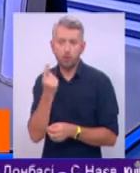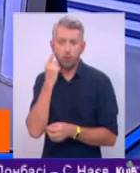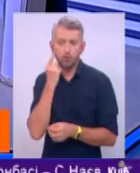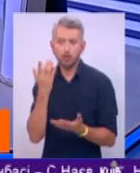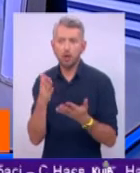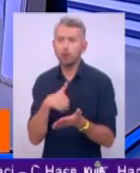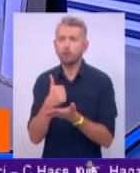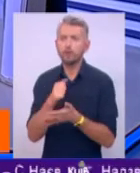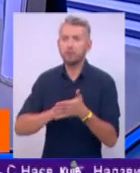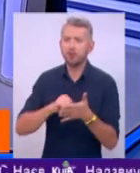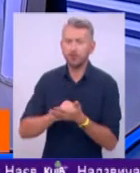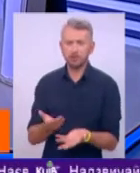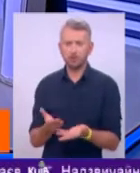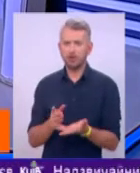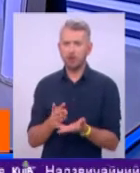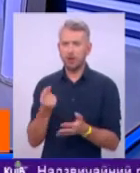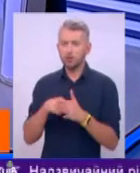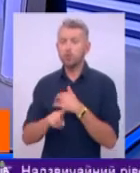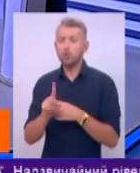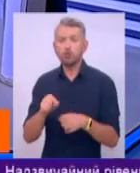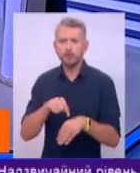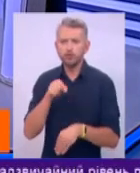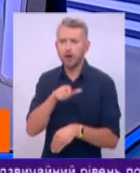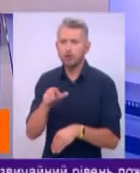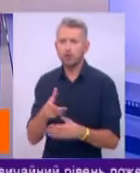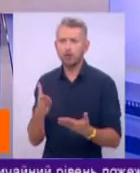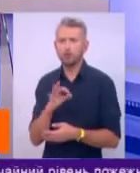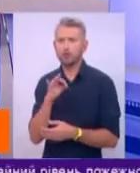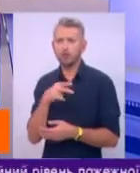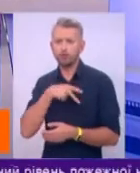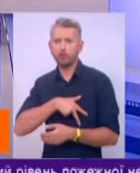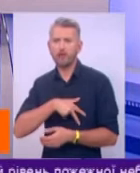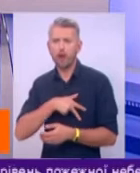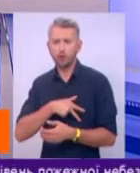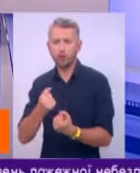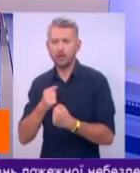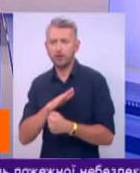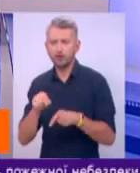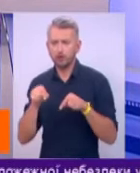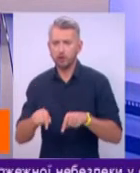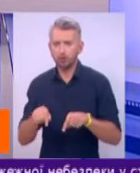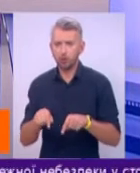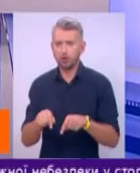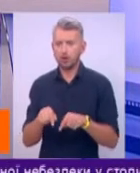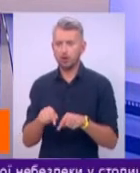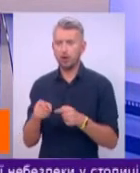які основні причини? Це тому, що відчувають люди якусь соціальну незахищеність уже тут, прийшовши з війни. Чи